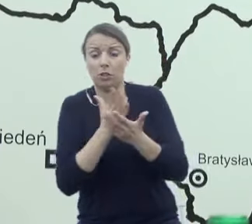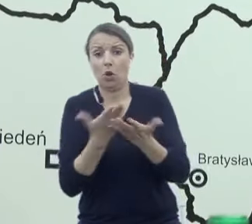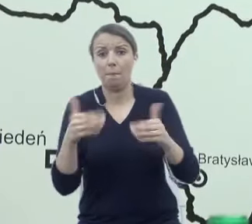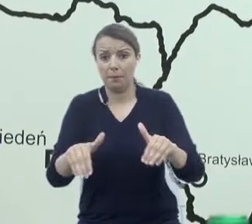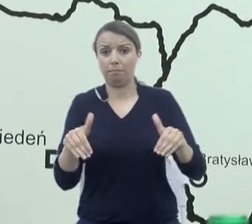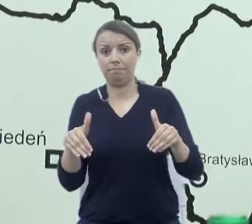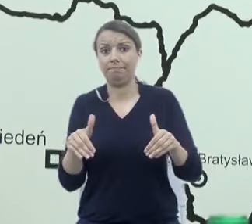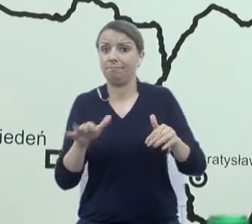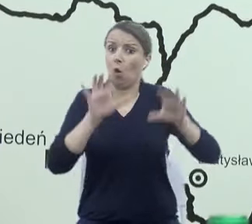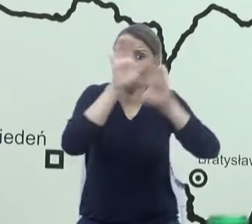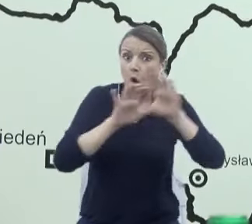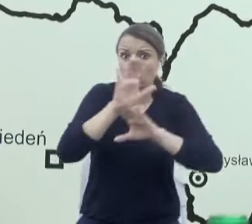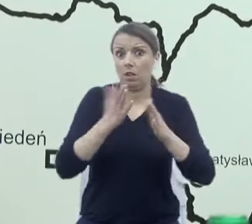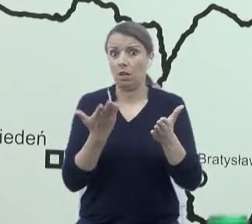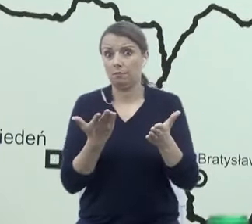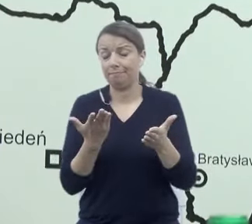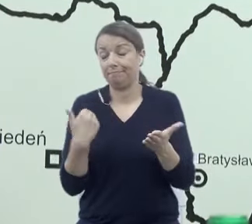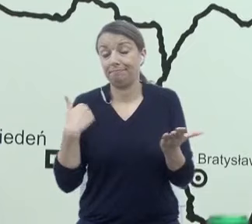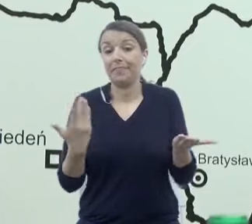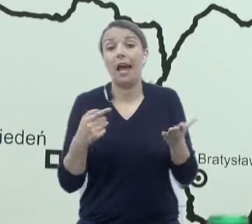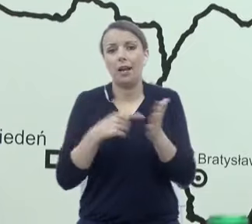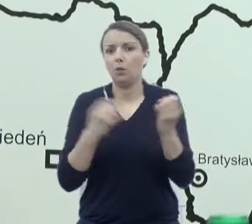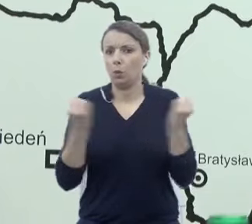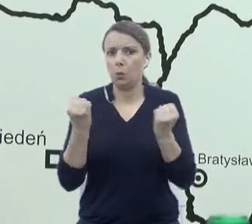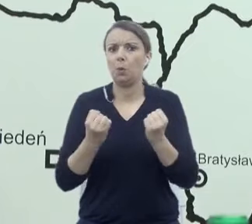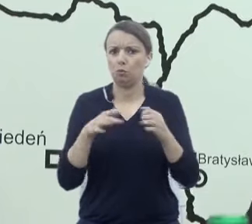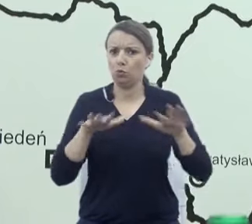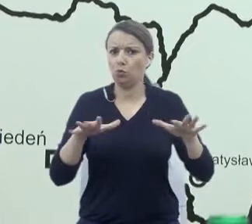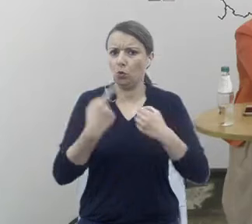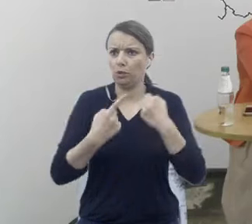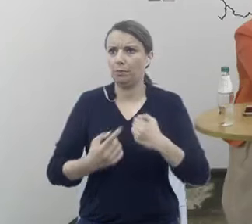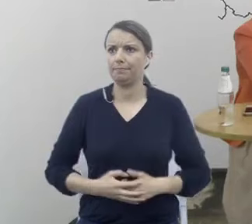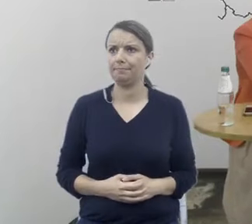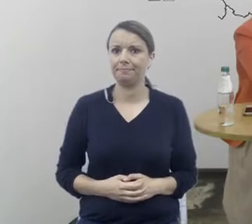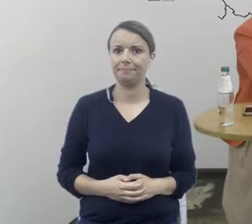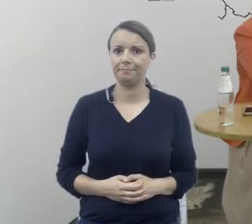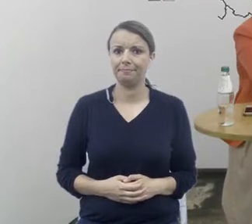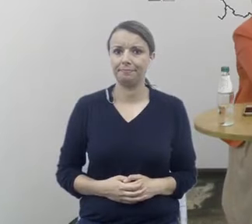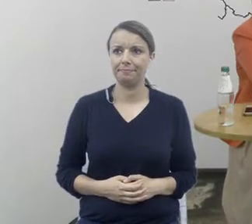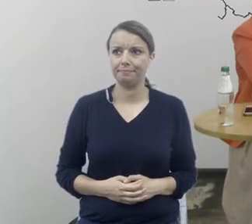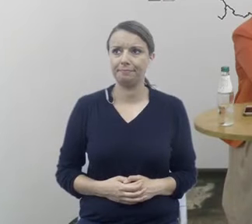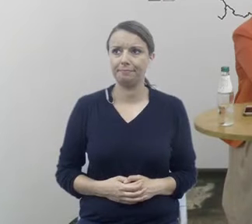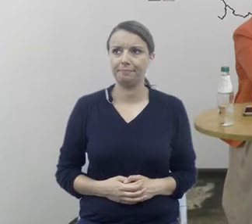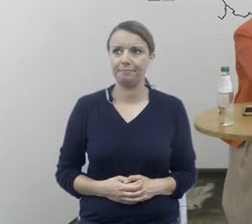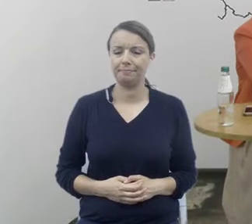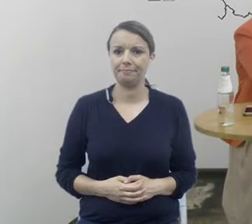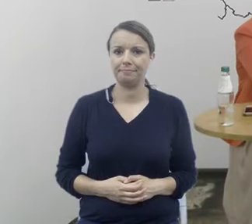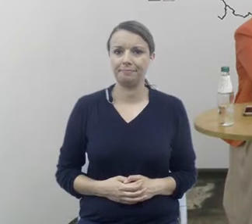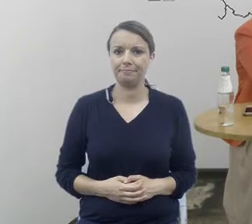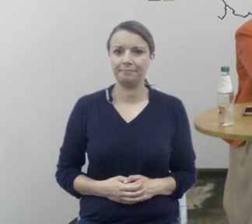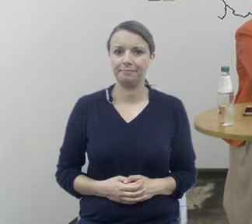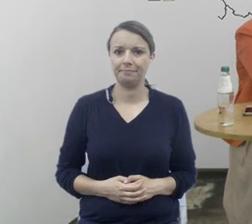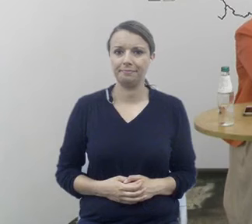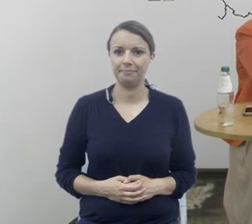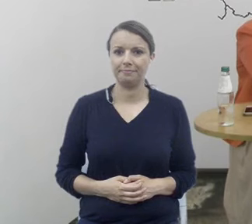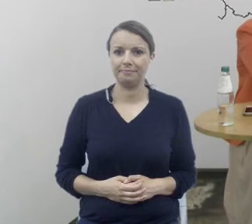rzeczywiście no, taka znacząca liczba. Przejdźmy do takiego być może pokłosia